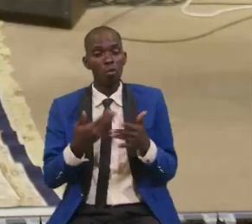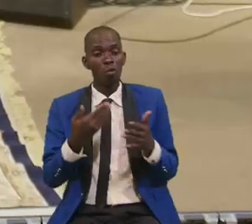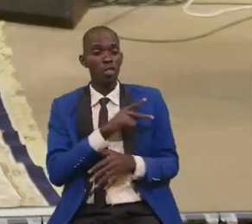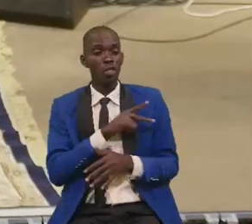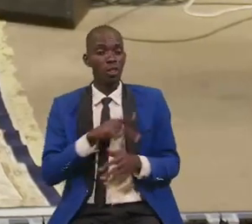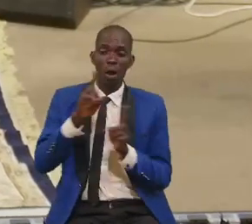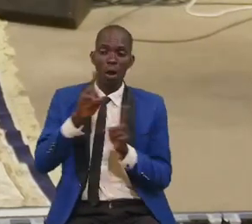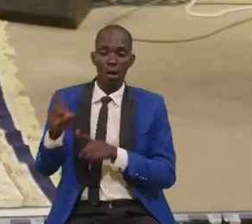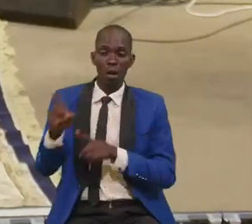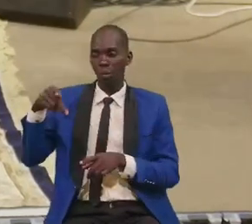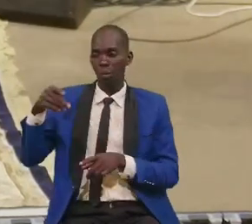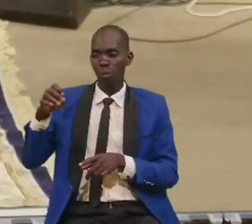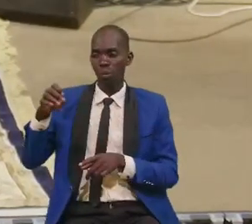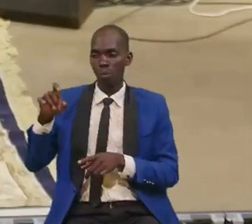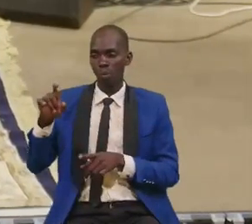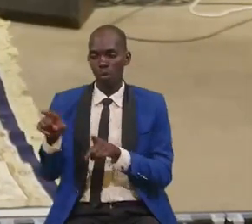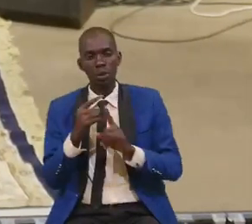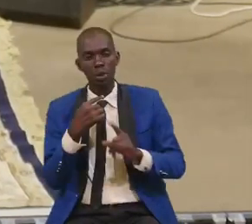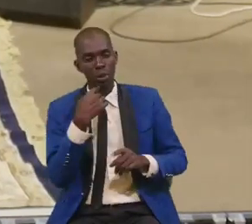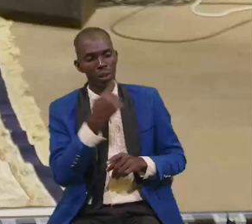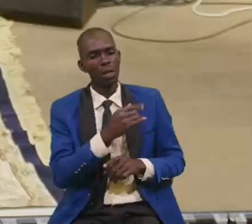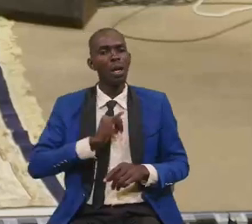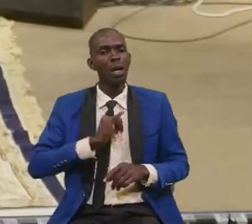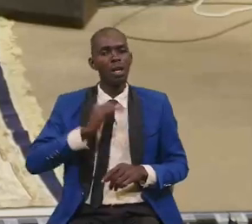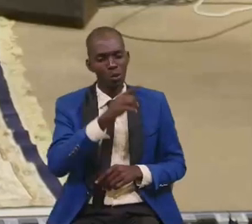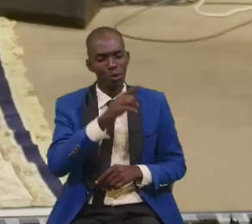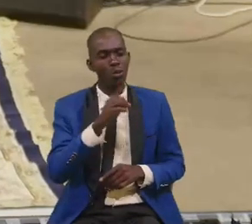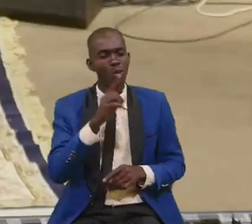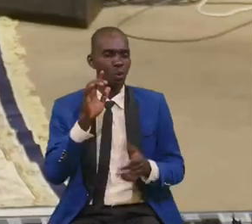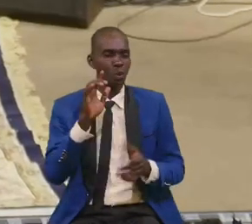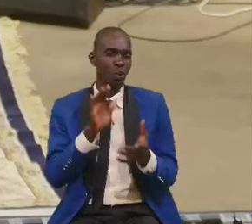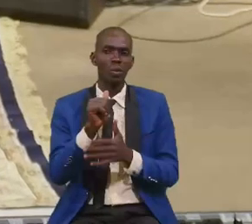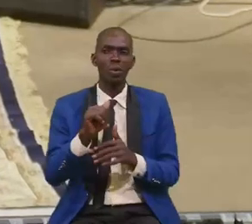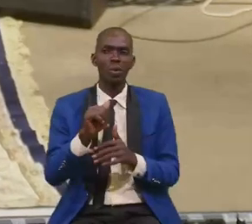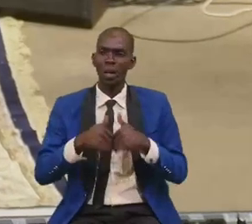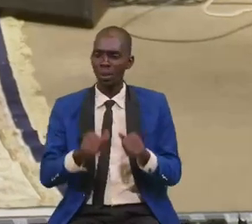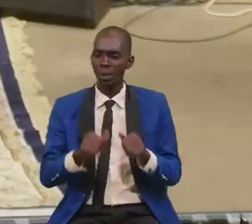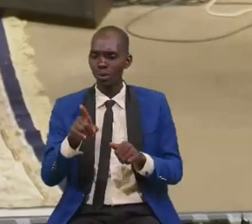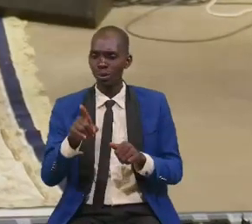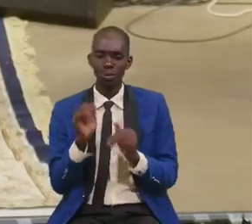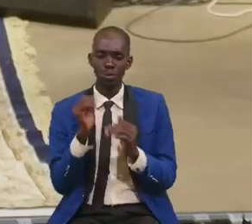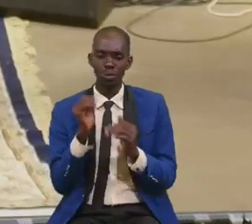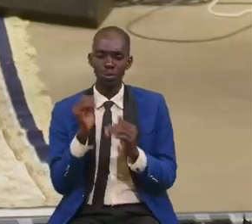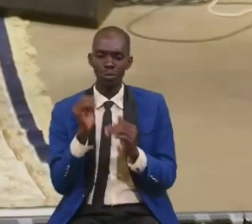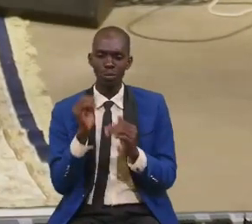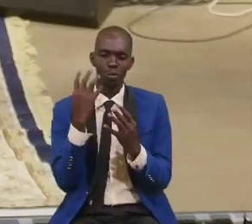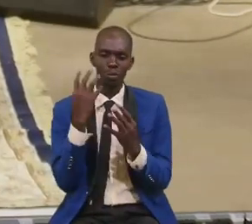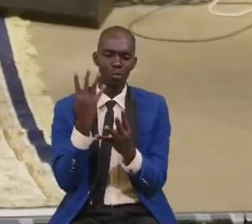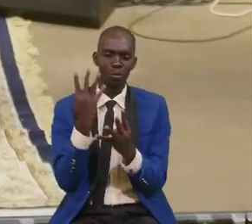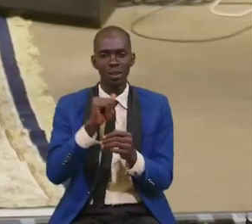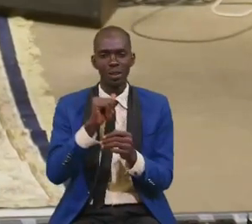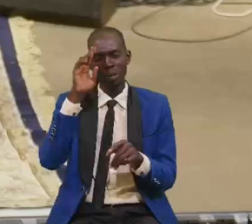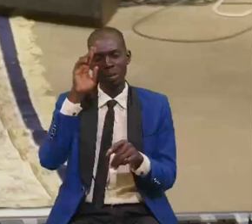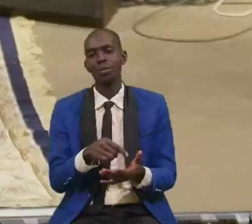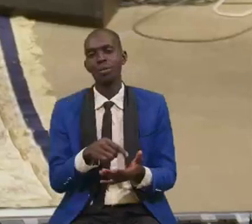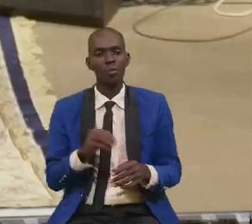y crois. Comment est-ce que tu peux renvoyer l'homme comme ça, verset 8. Et roi et Agrippa dit à